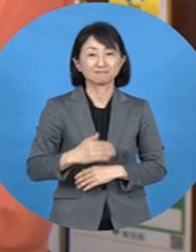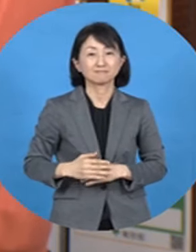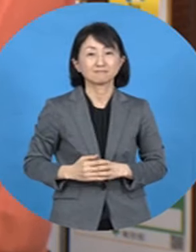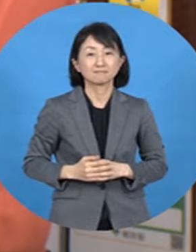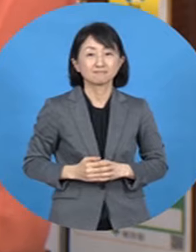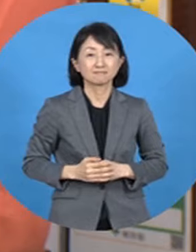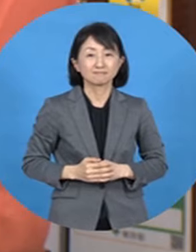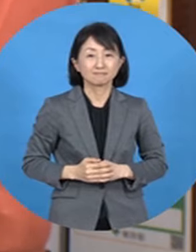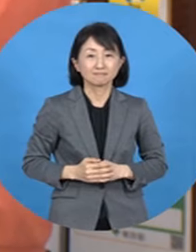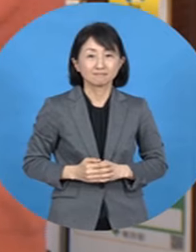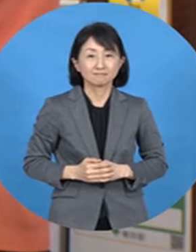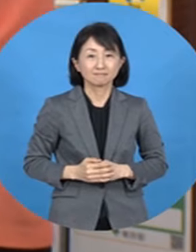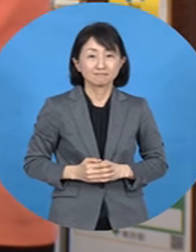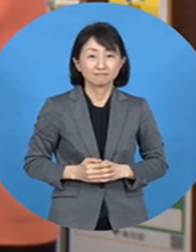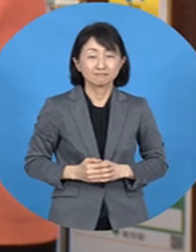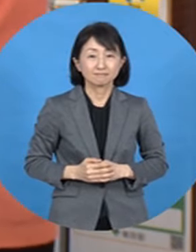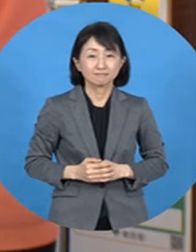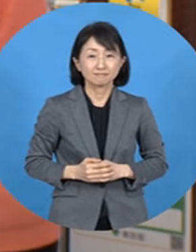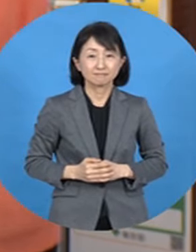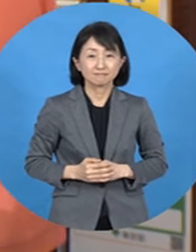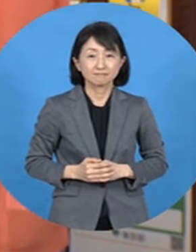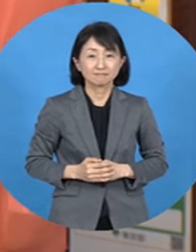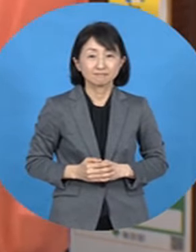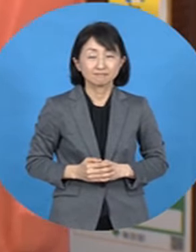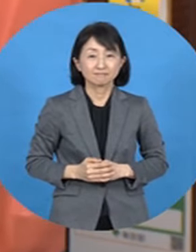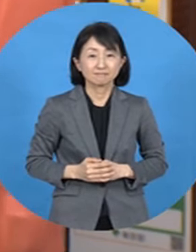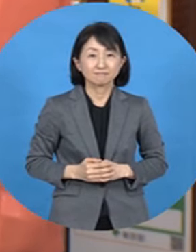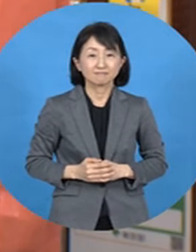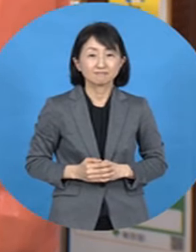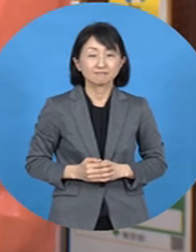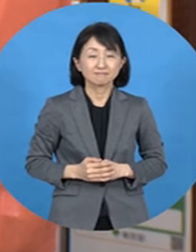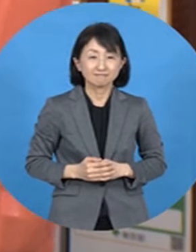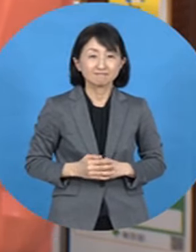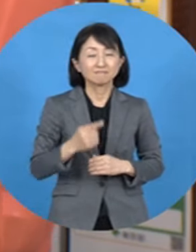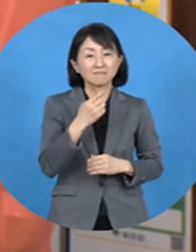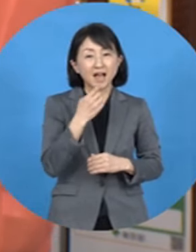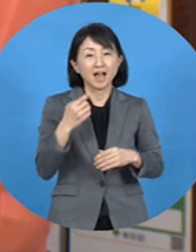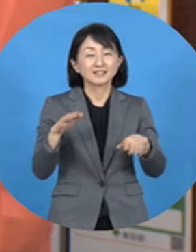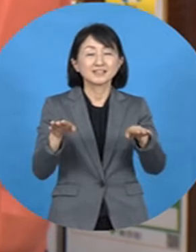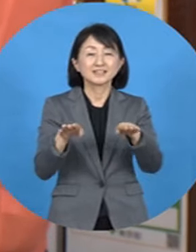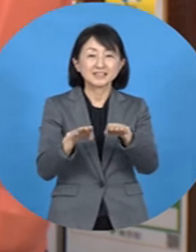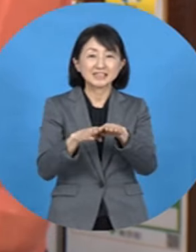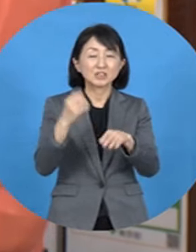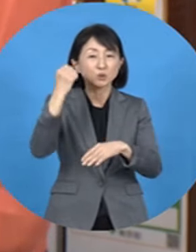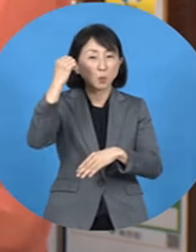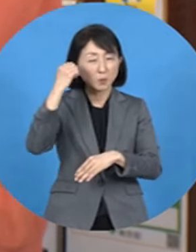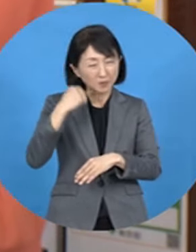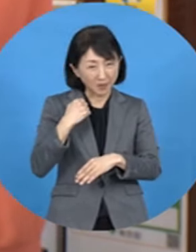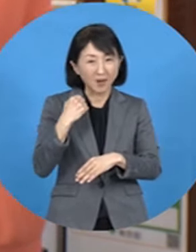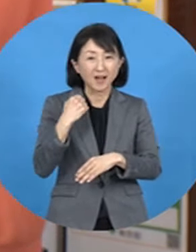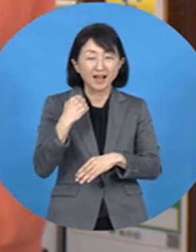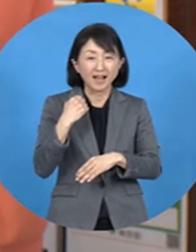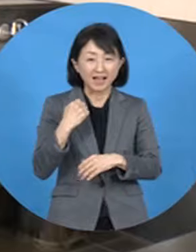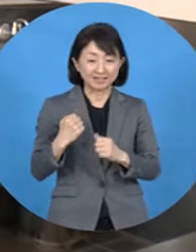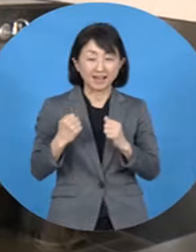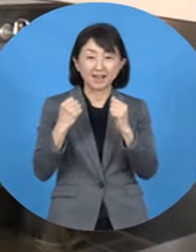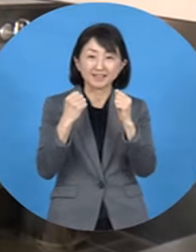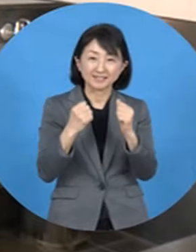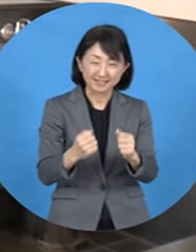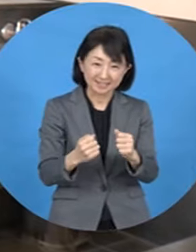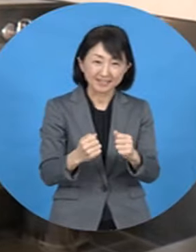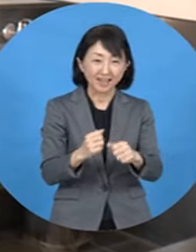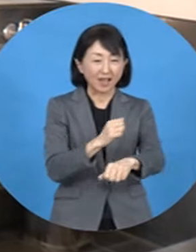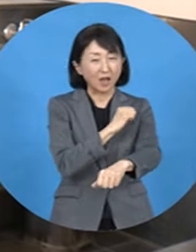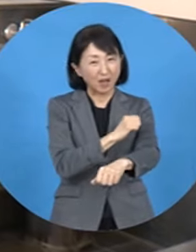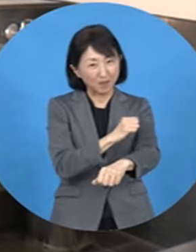ので、 結構待ってますね。 そうですね、 はいはい、じゃあ皆さん朝、はい、この銭湯で